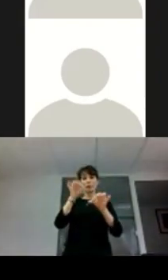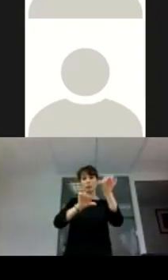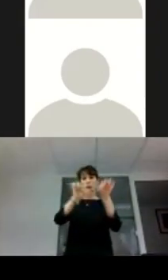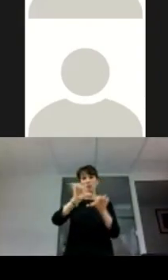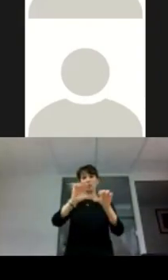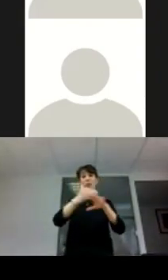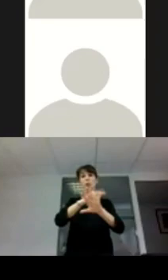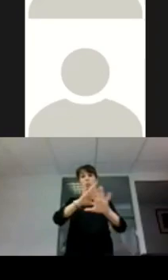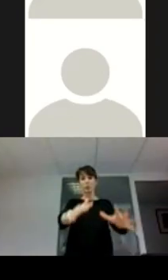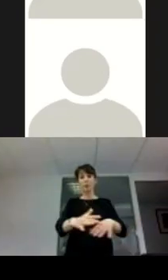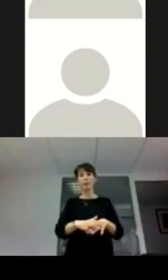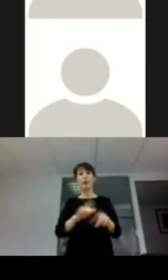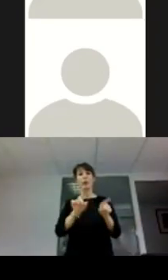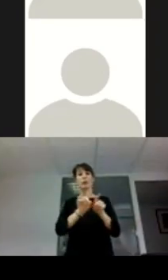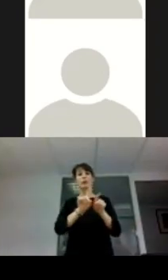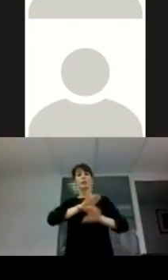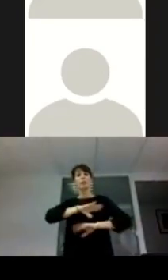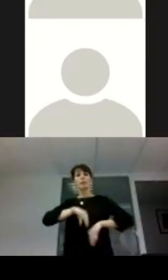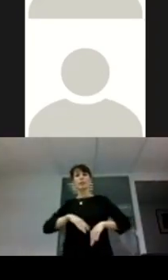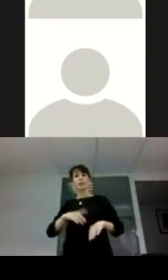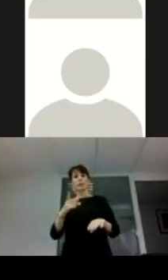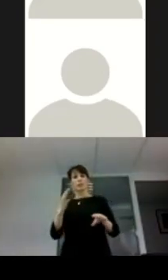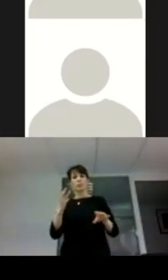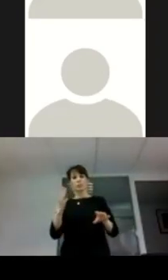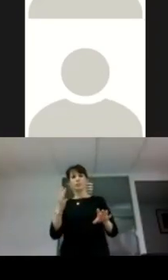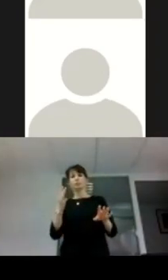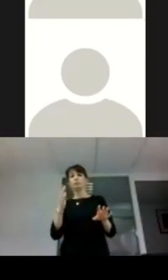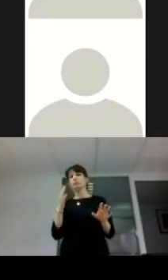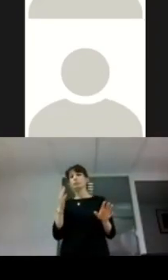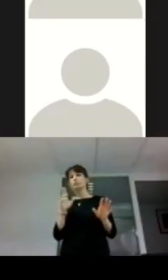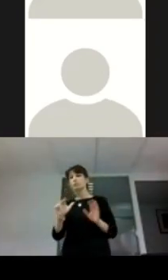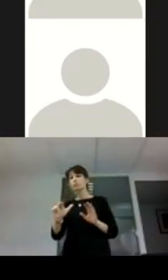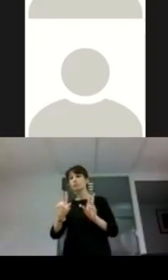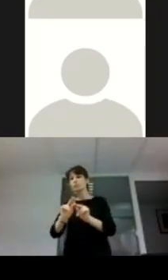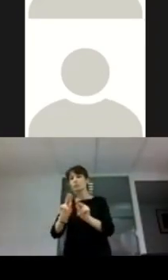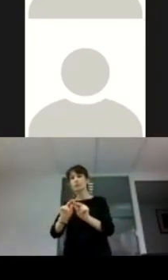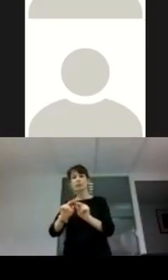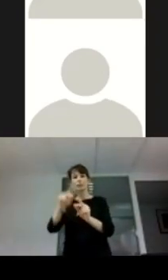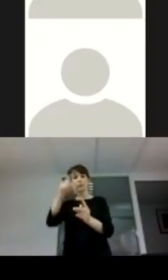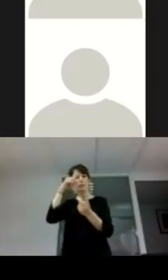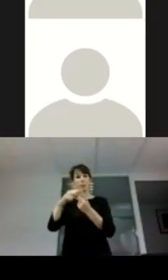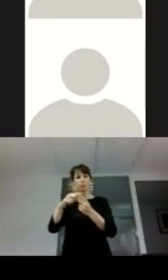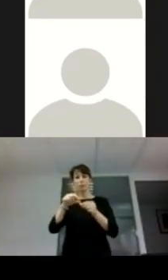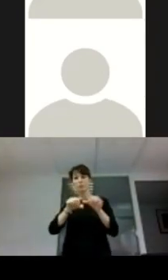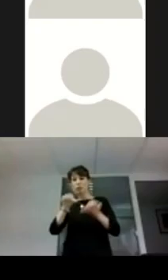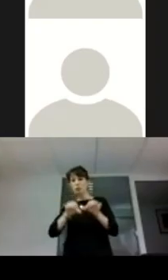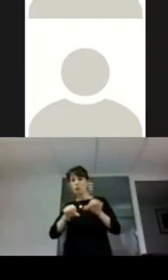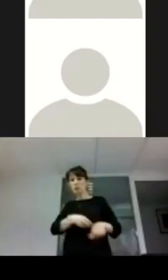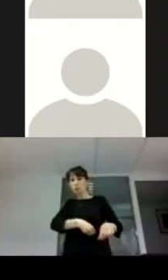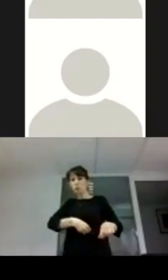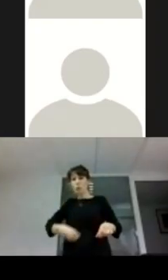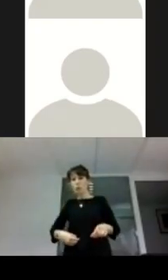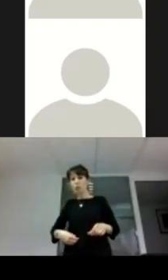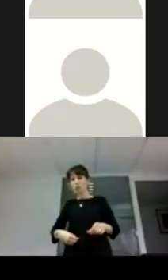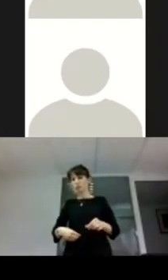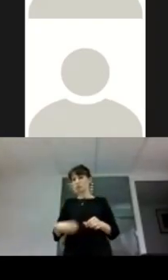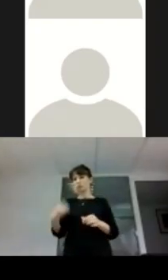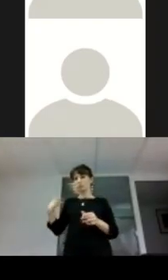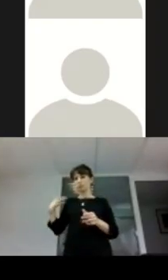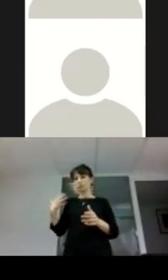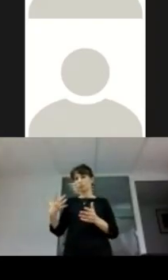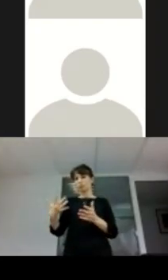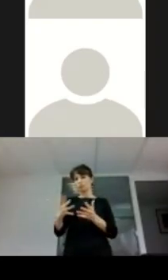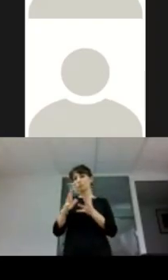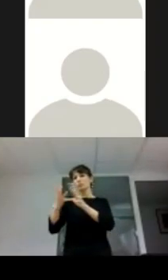puis les principes. Et puis après, je terminerai par vous dire un petit peu quelques mots d'évolution